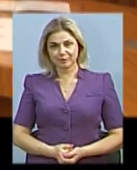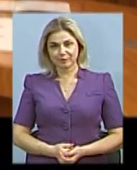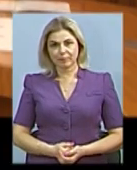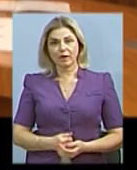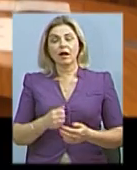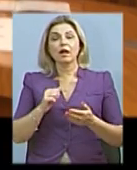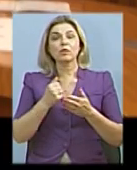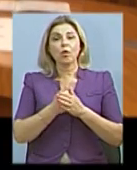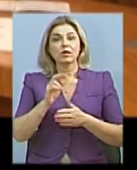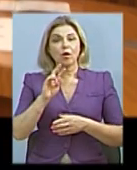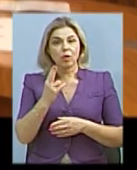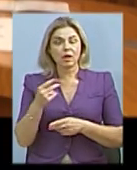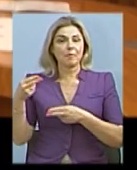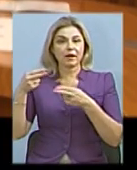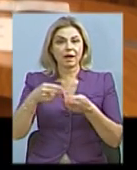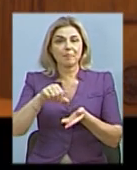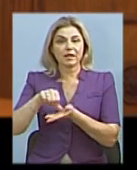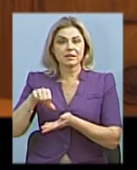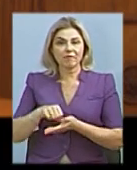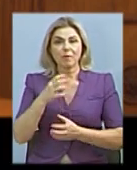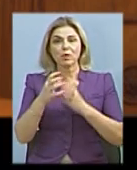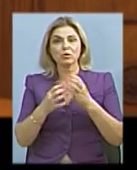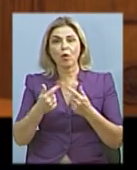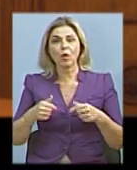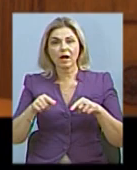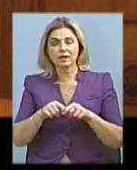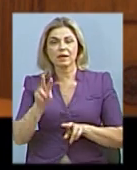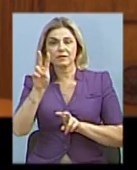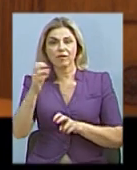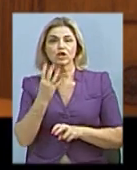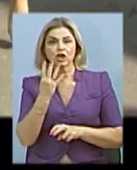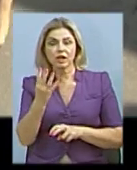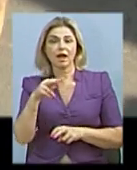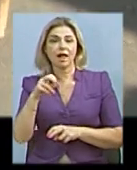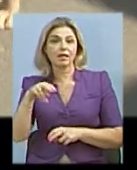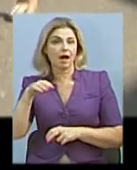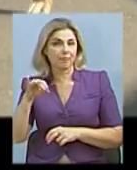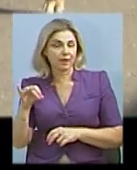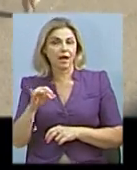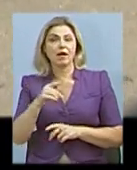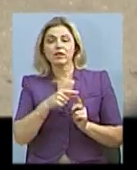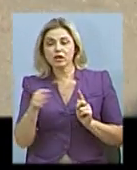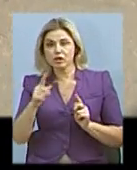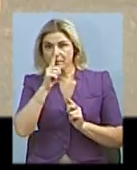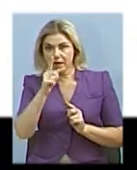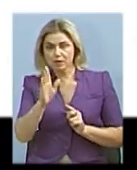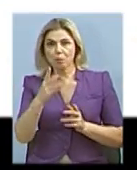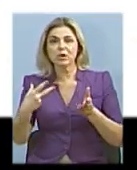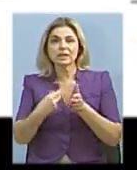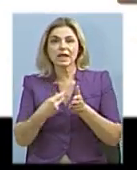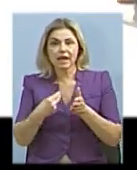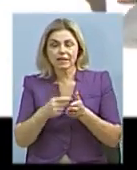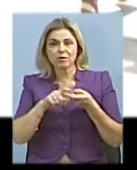До Миколаєва приїхали представники міжнародної організації «Чотири лапи». Протягом місяця планують стерилізувати у місті